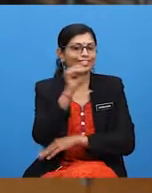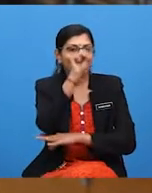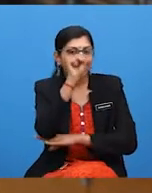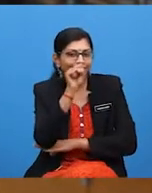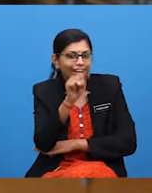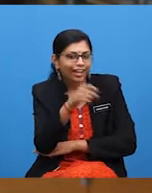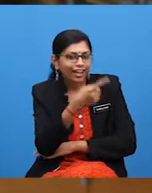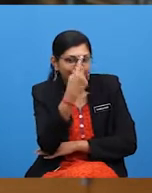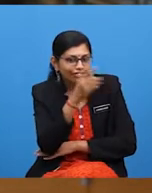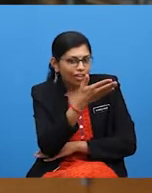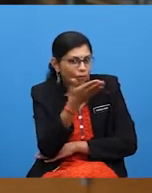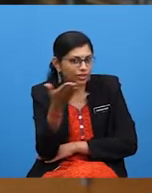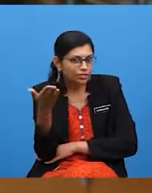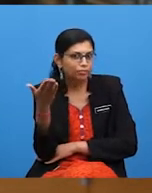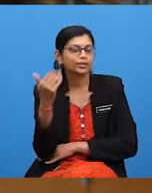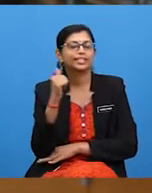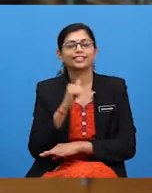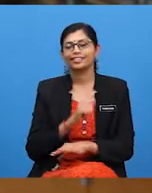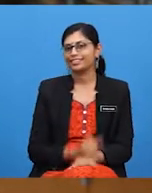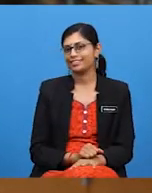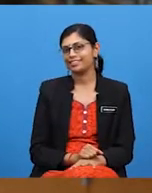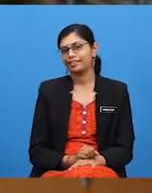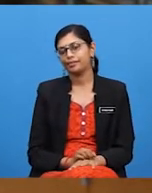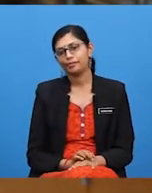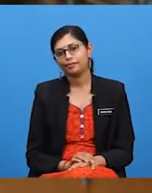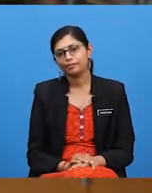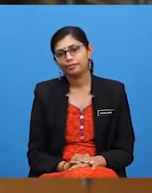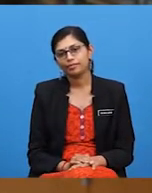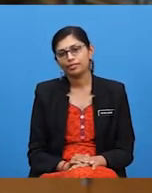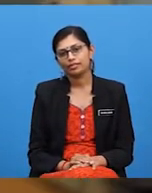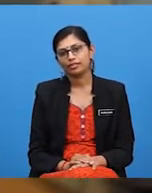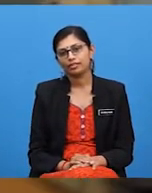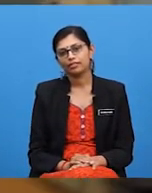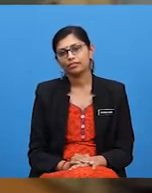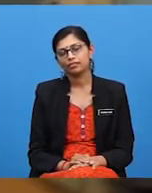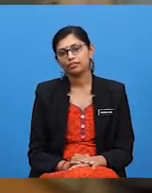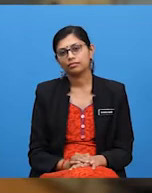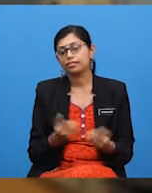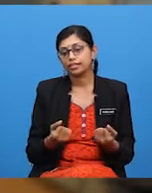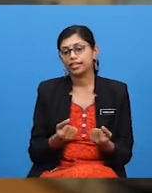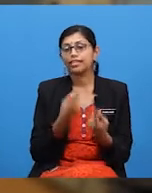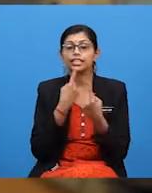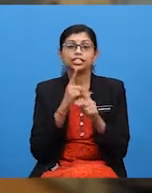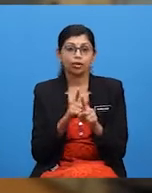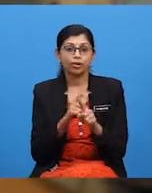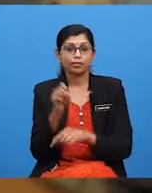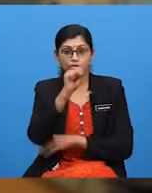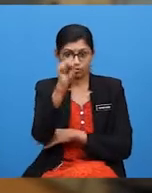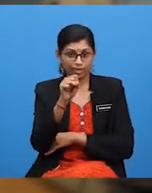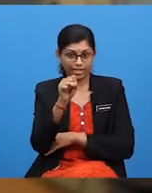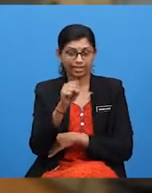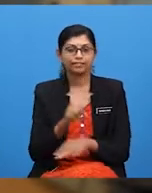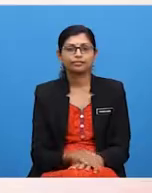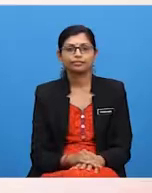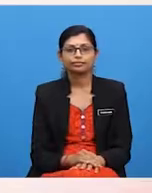soalan untuk menguji kefahaman murid-murid tentang topik ini. Mari kita jawab beberapa soalan ulang